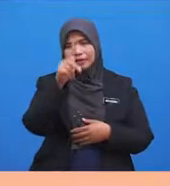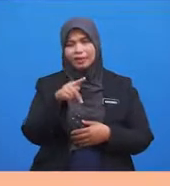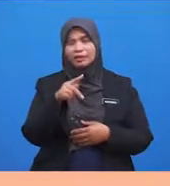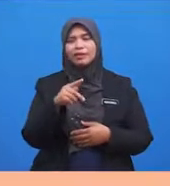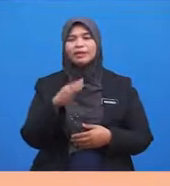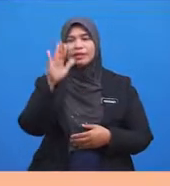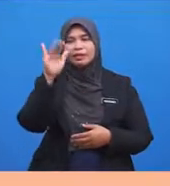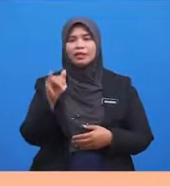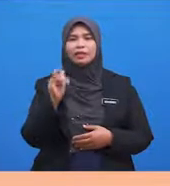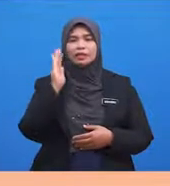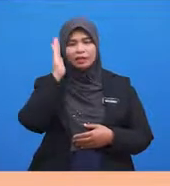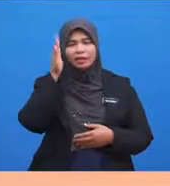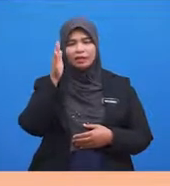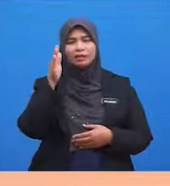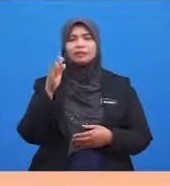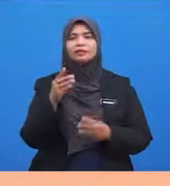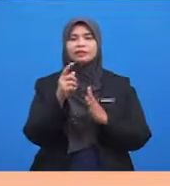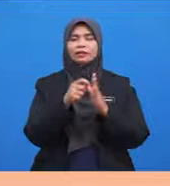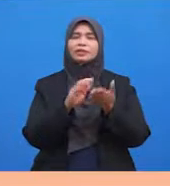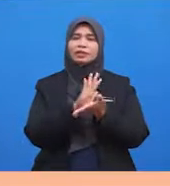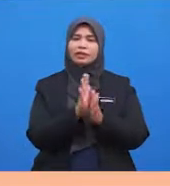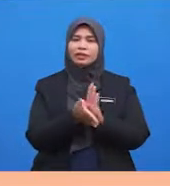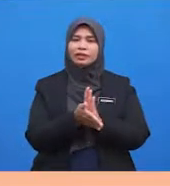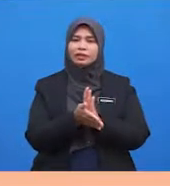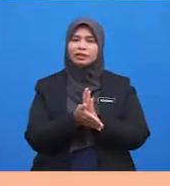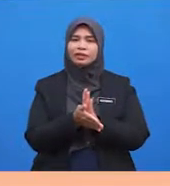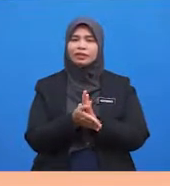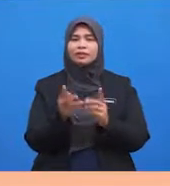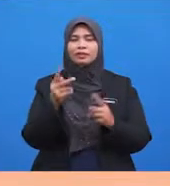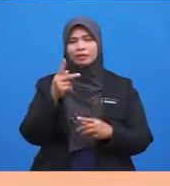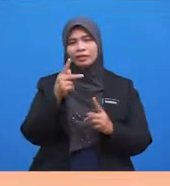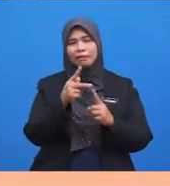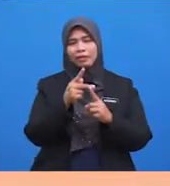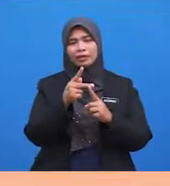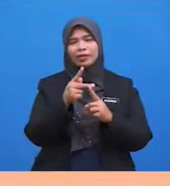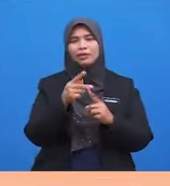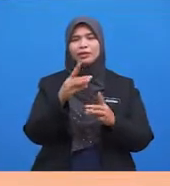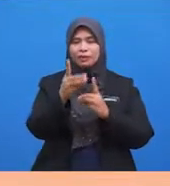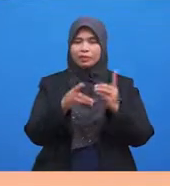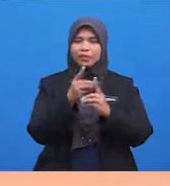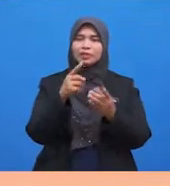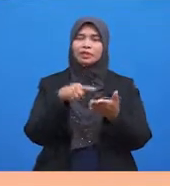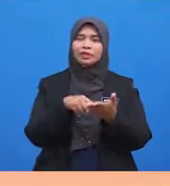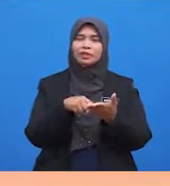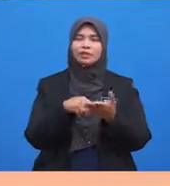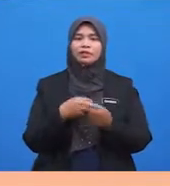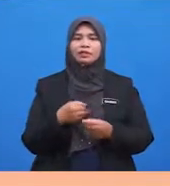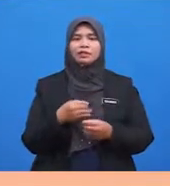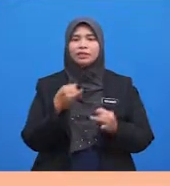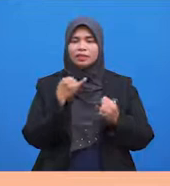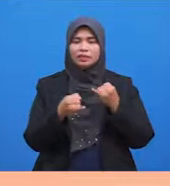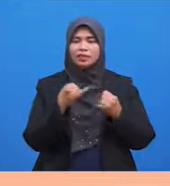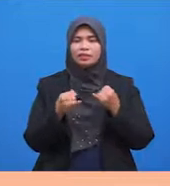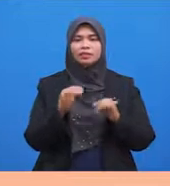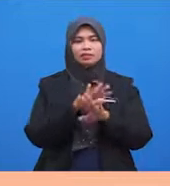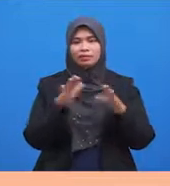Apakah yang akan terjadi kepada dunia ini